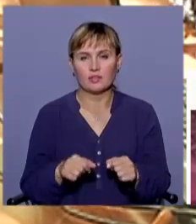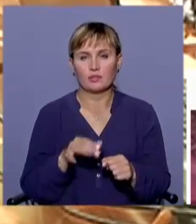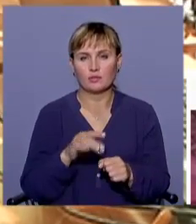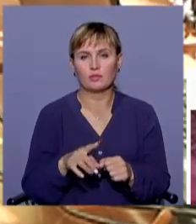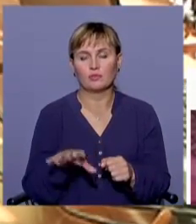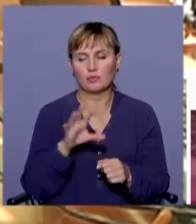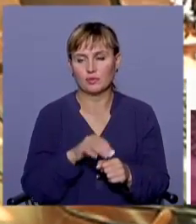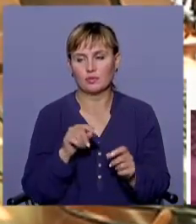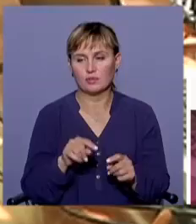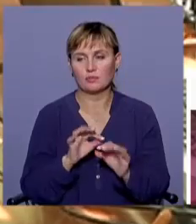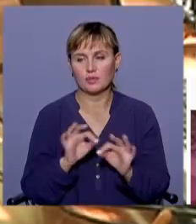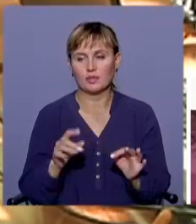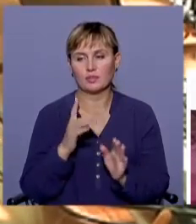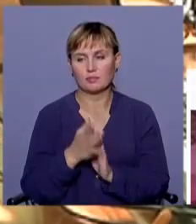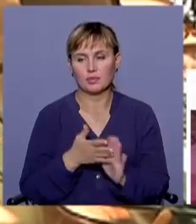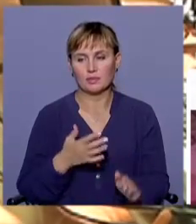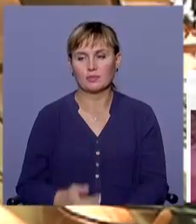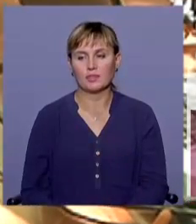все прекрасно понимает.